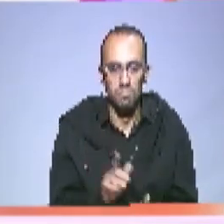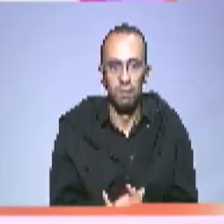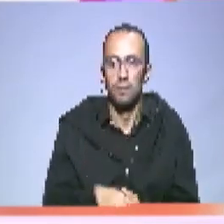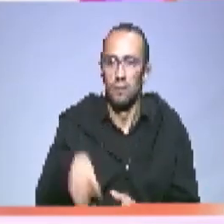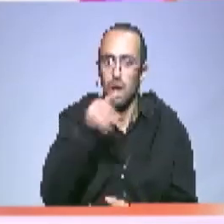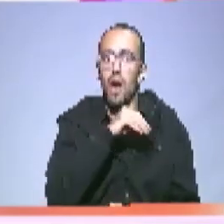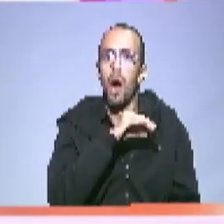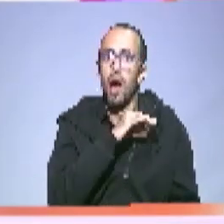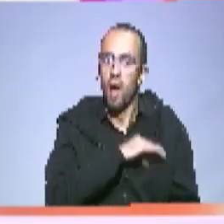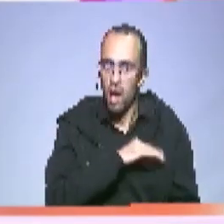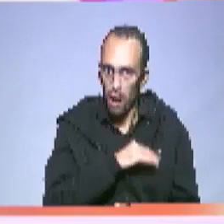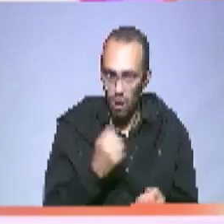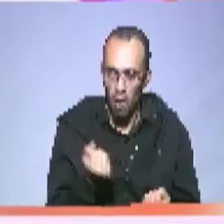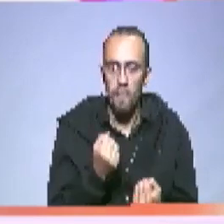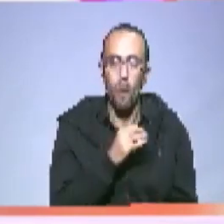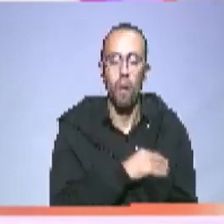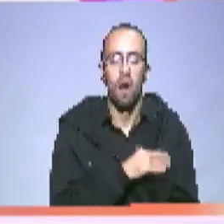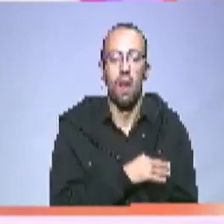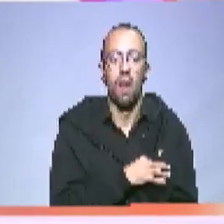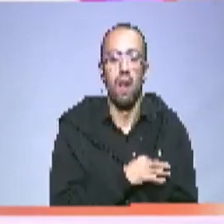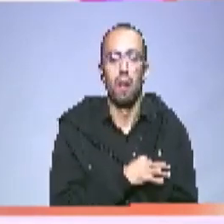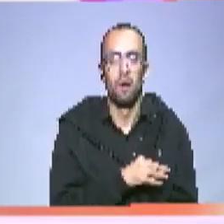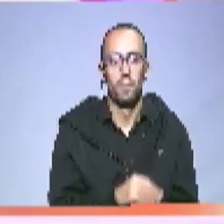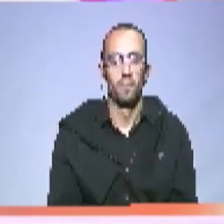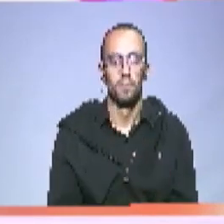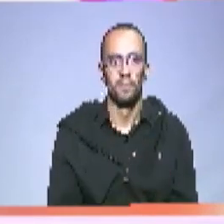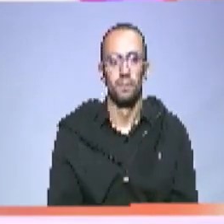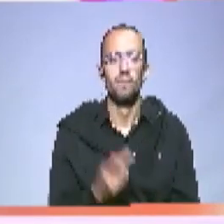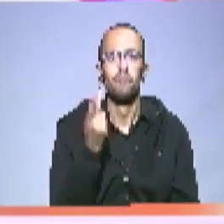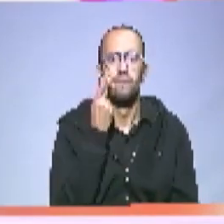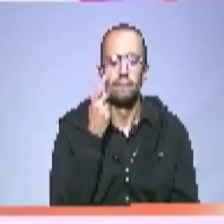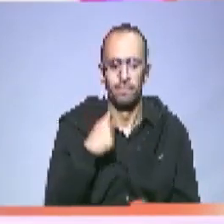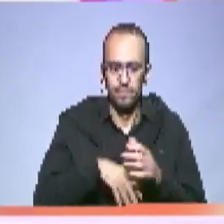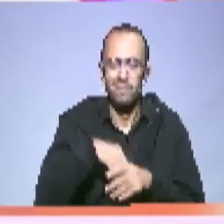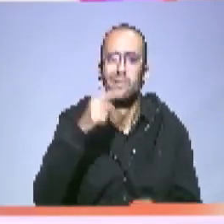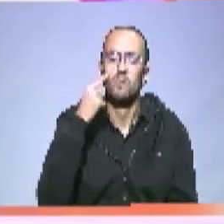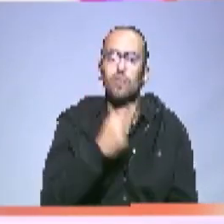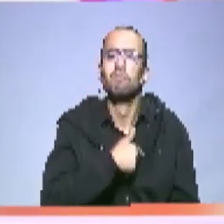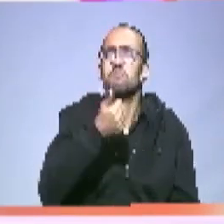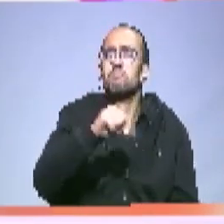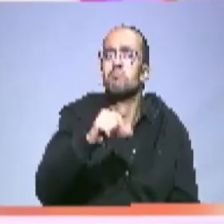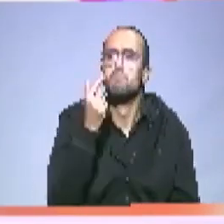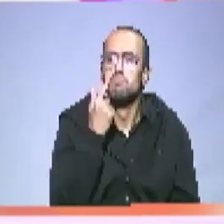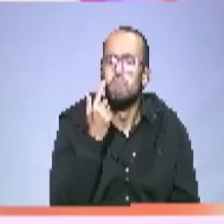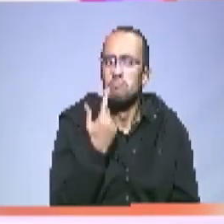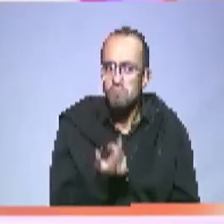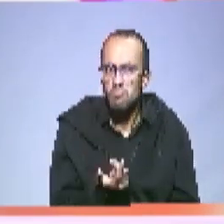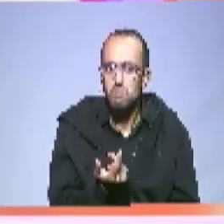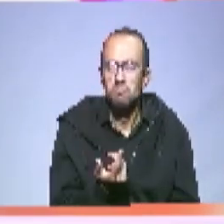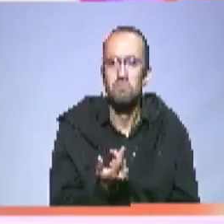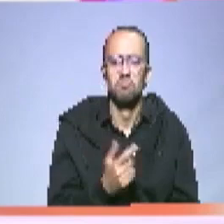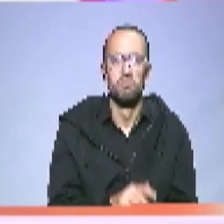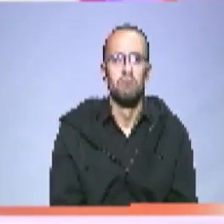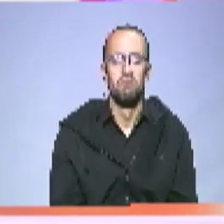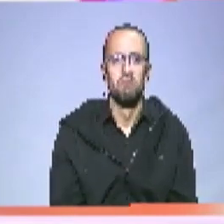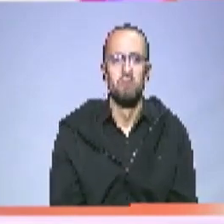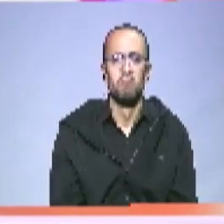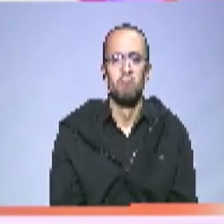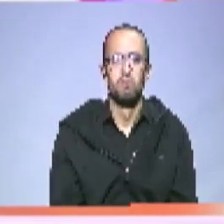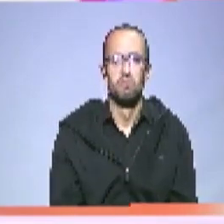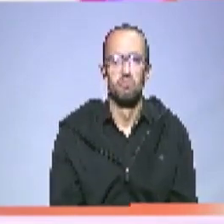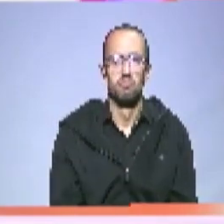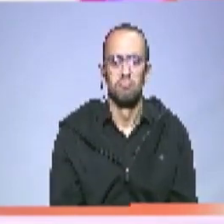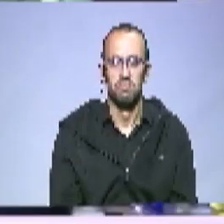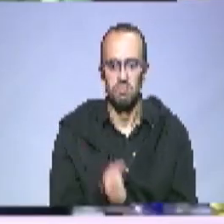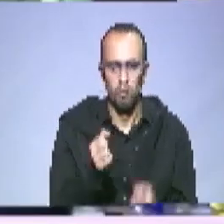حاولوا تجربوها، هتلاقوا يعني جربوا الكلام اللي انا بقوله كده وشوفوا الشغل بتاعه بيبقى عامل ازاي. يعني احنا